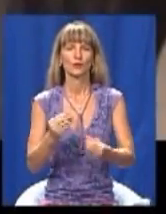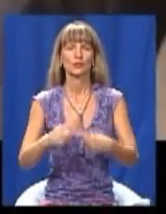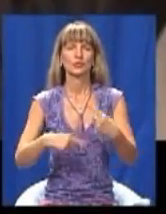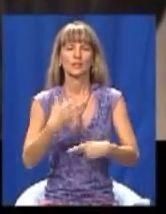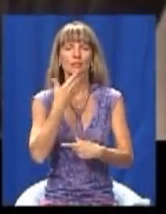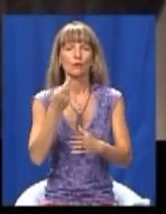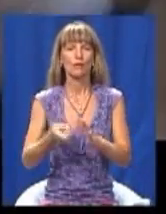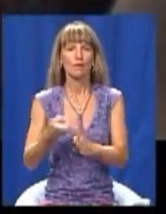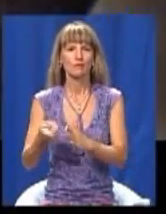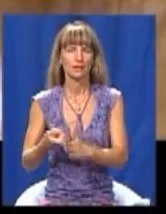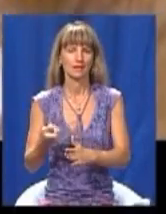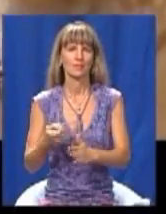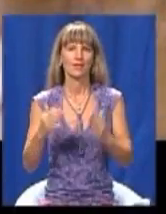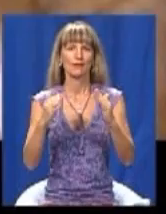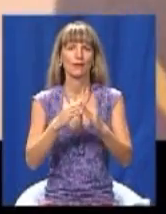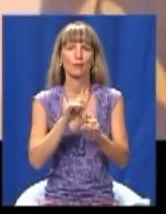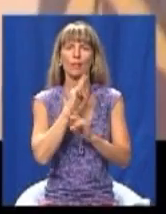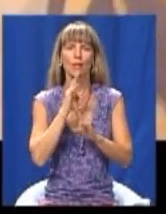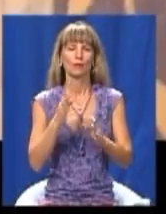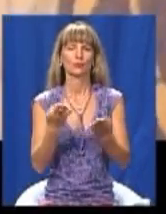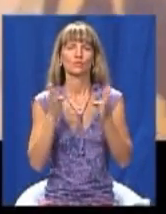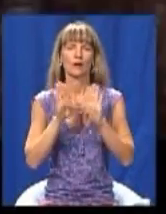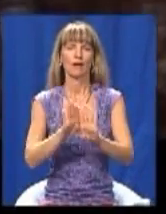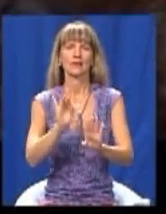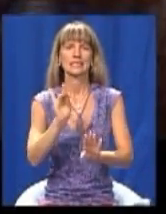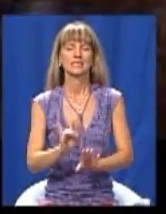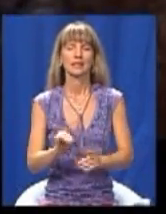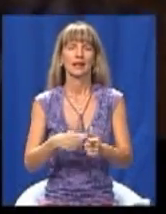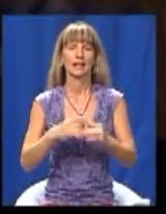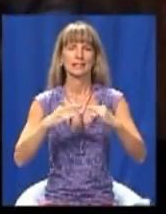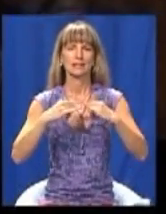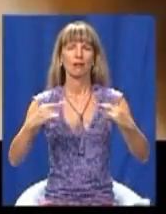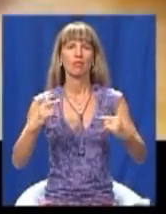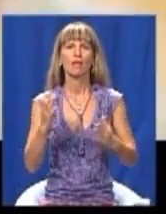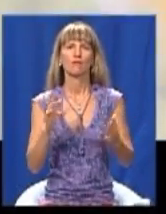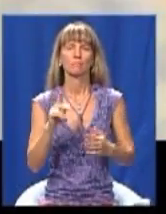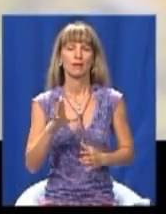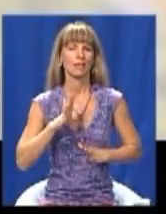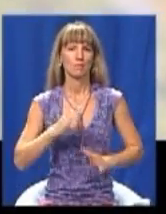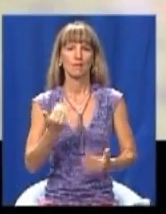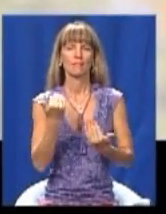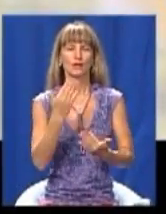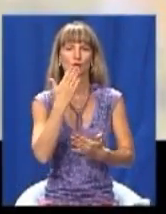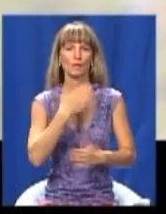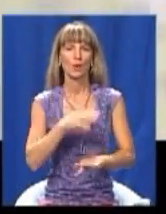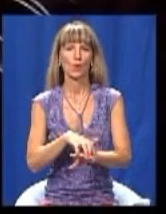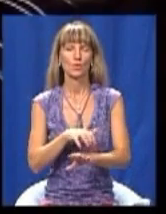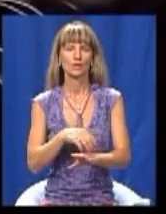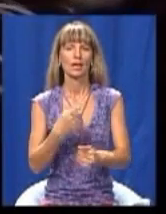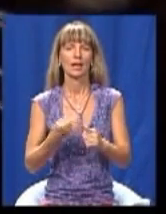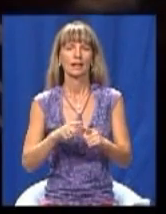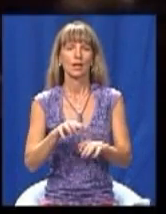свою допитливість в будинку не буде шафи, стільчика або навіть столу, на якому не побуває ваш улюбленець. Корніш